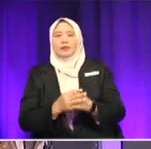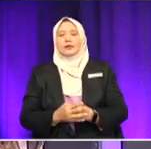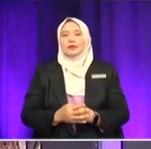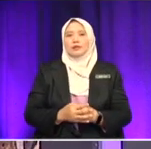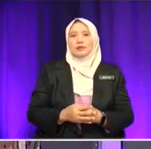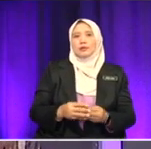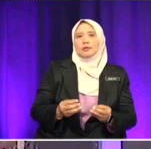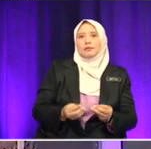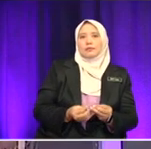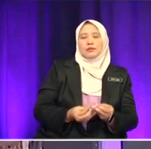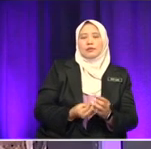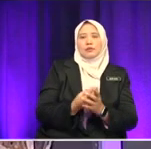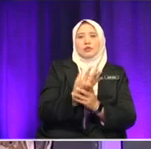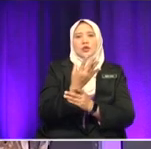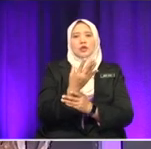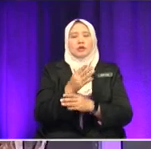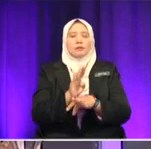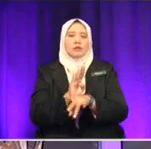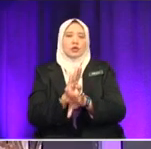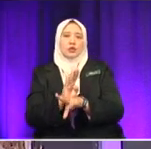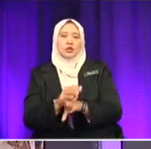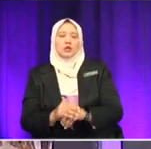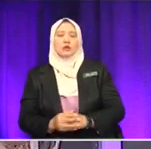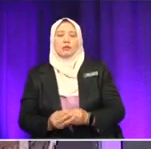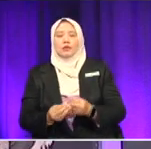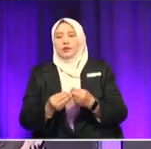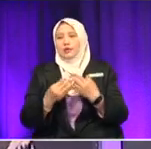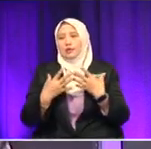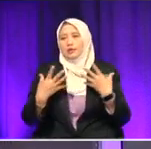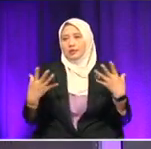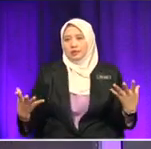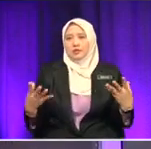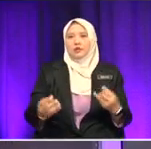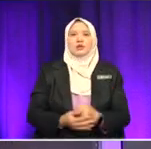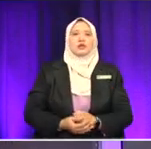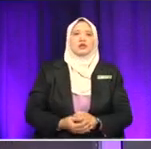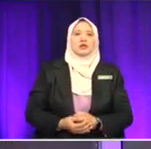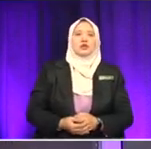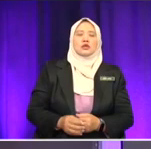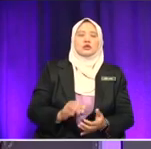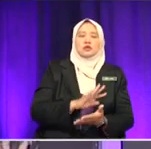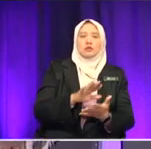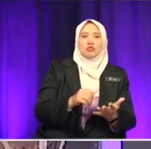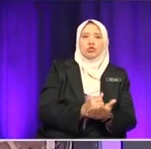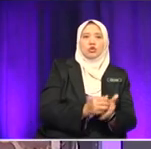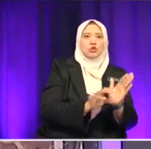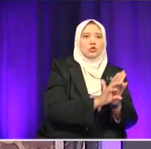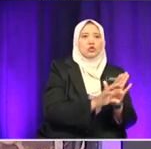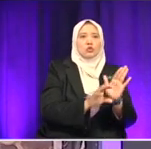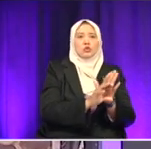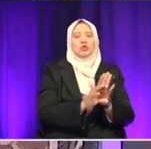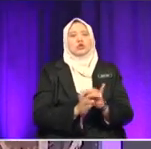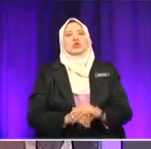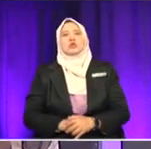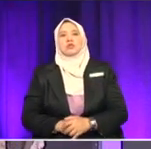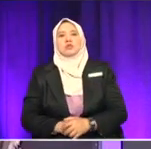banyak bakteria daripada tabung uji S. Contoh. Dan juga boleh jadi juga dalam bentuk pernyataan.